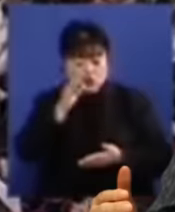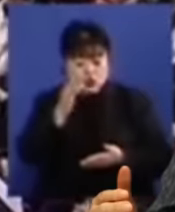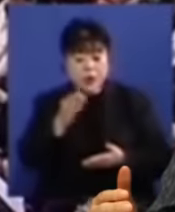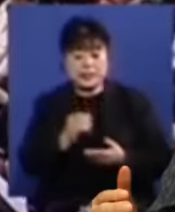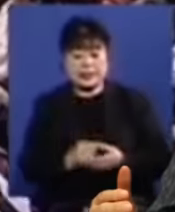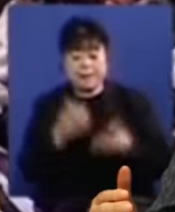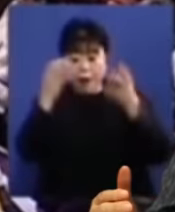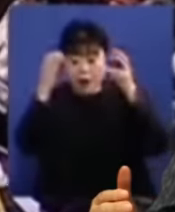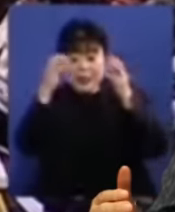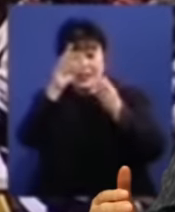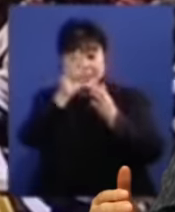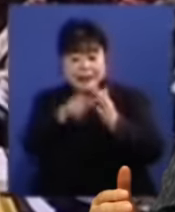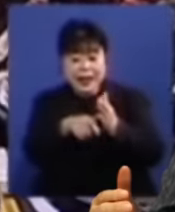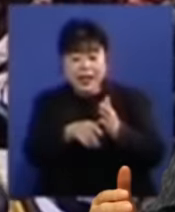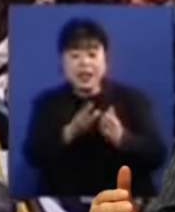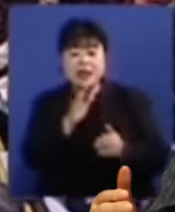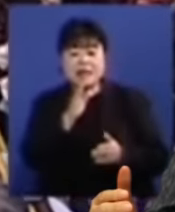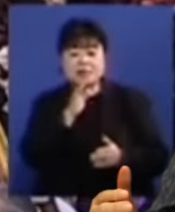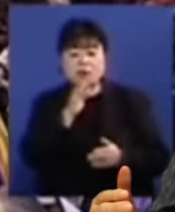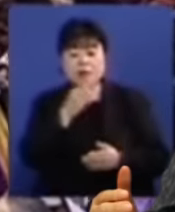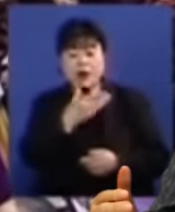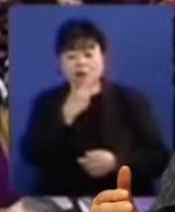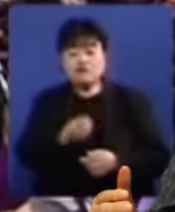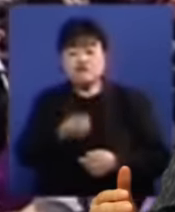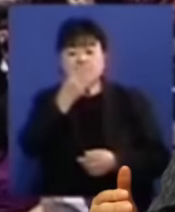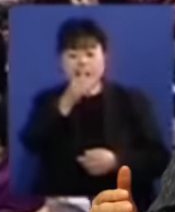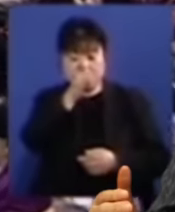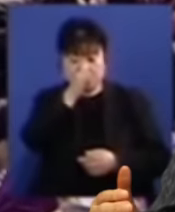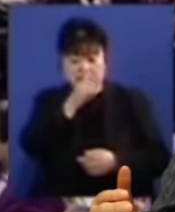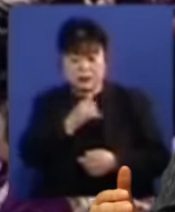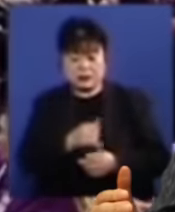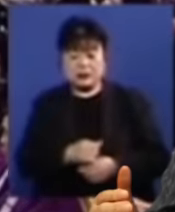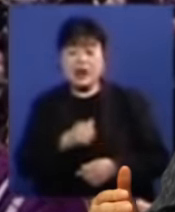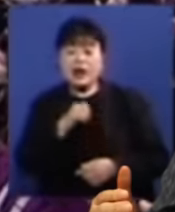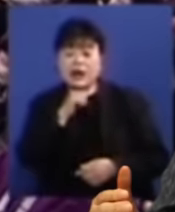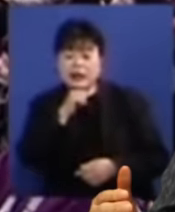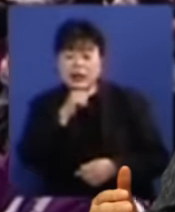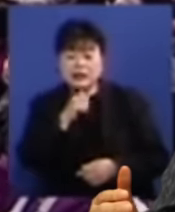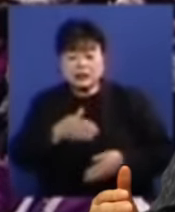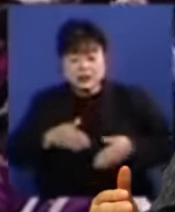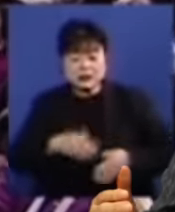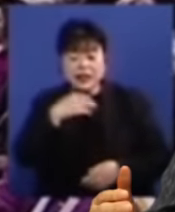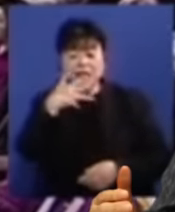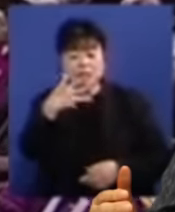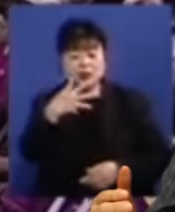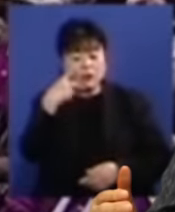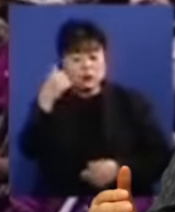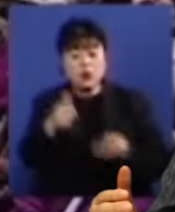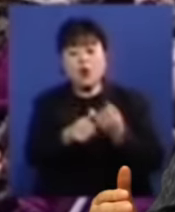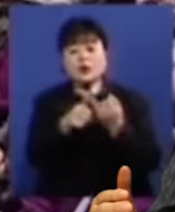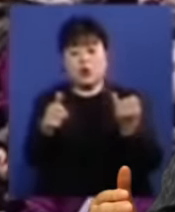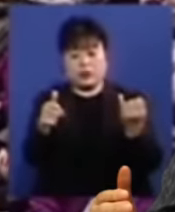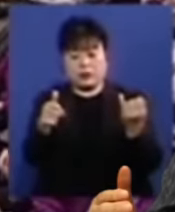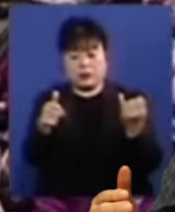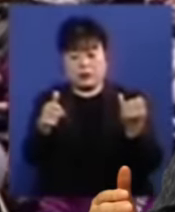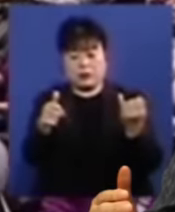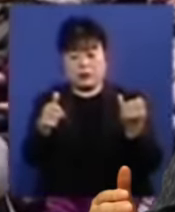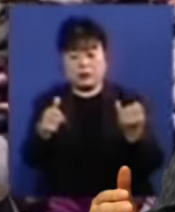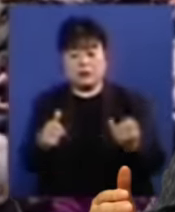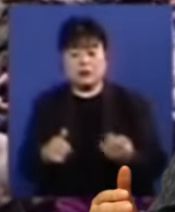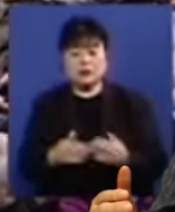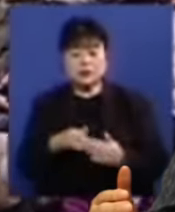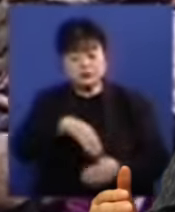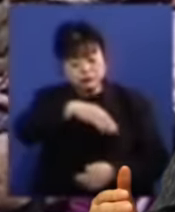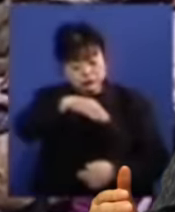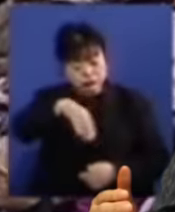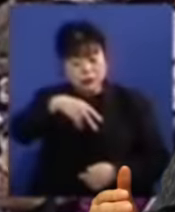시절은 대단히 불우했습니다. 그는 빈민가에서 태어나 8살 때 부모님이 이혼한 후 집 주변을